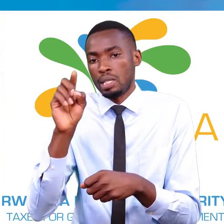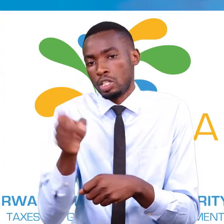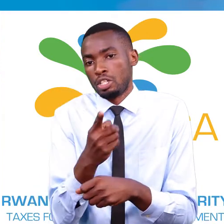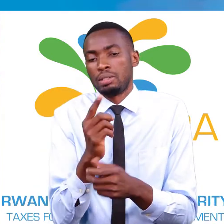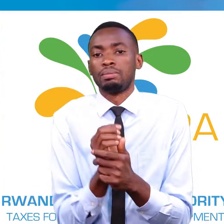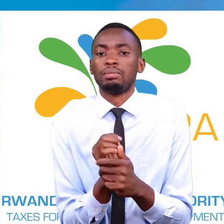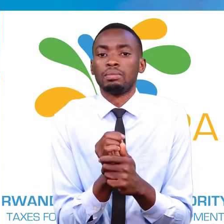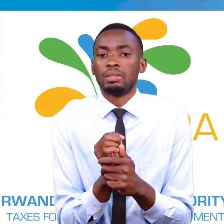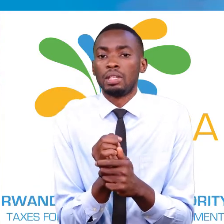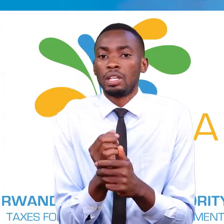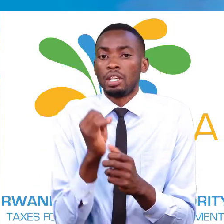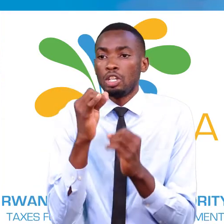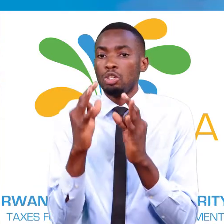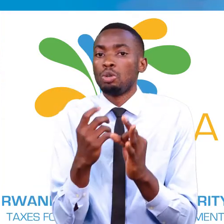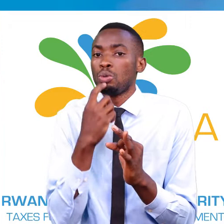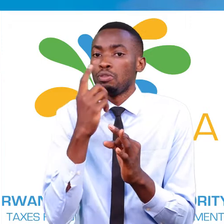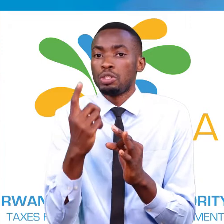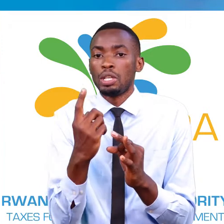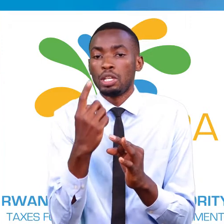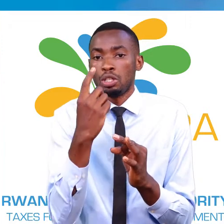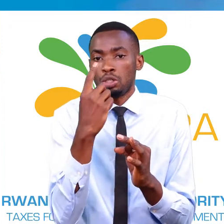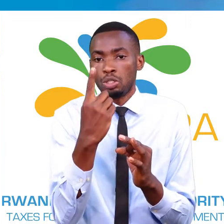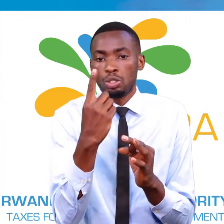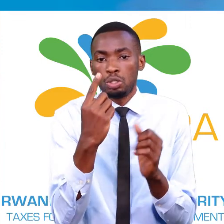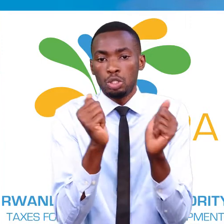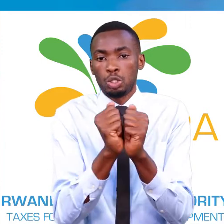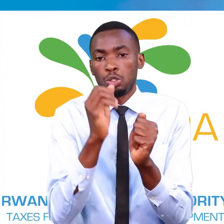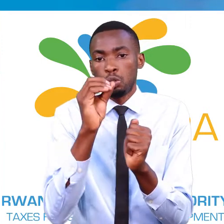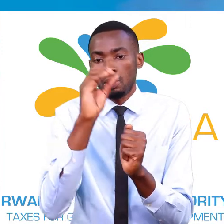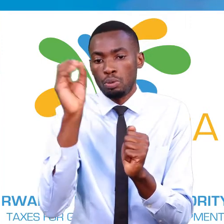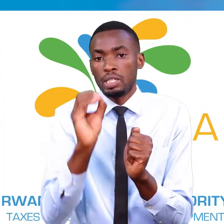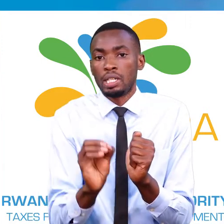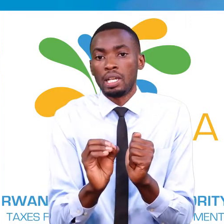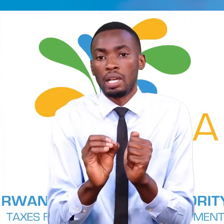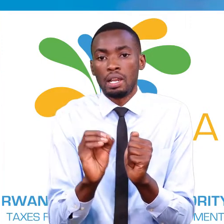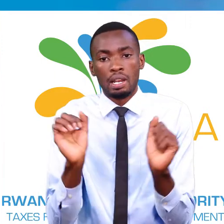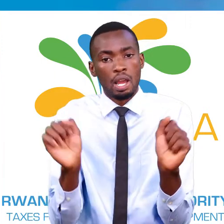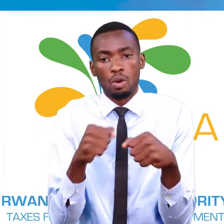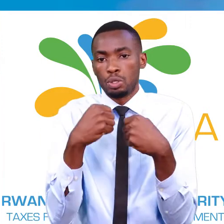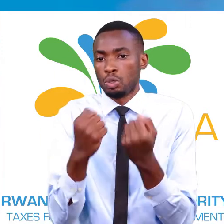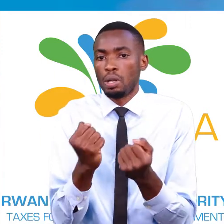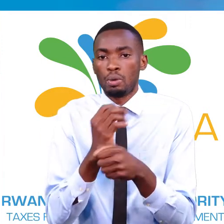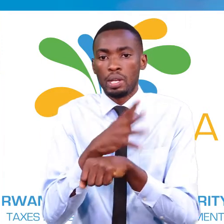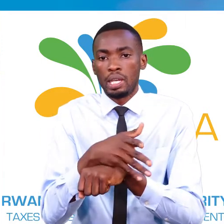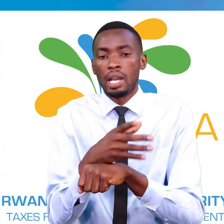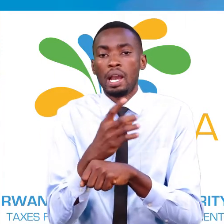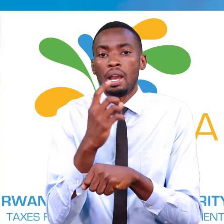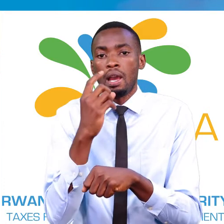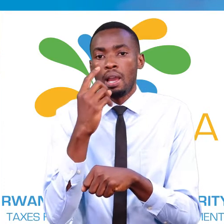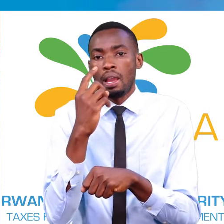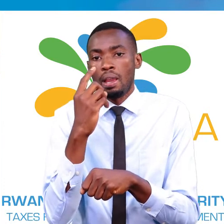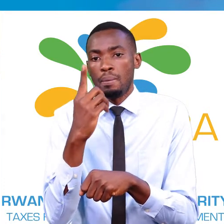ntarengwa iyo tuvuge 10% ari 300 icyo gihe ibihano cyo ni 100% ntabwo birenga